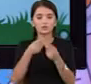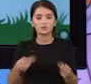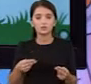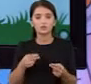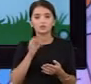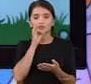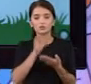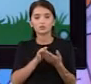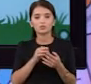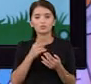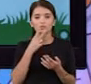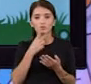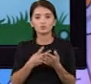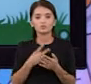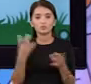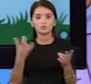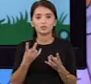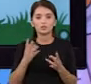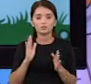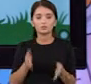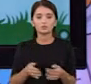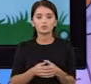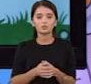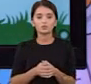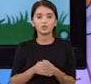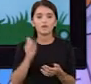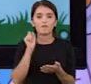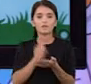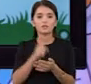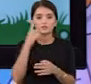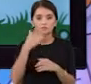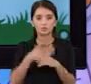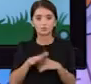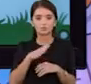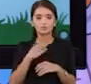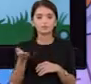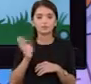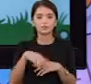to'g'ri ekanligini isbotlash kerak bo'ladi. Vazifa tushunarlimi?